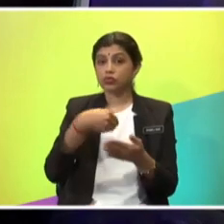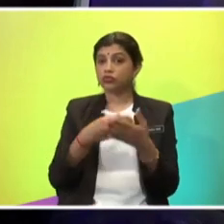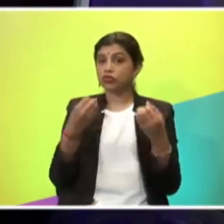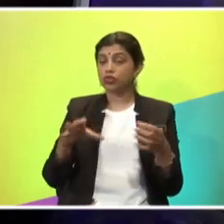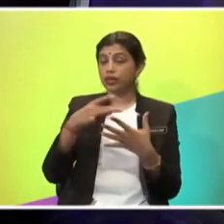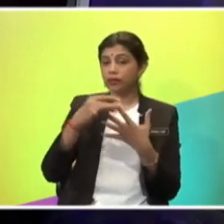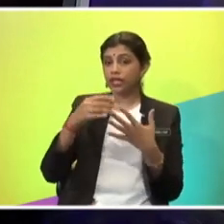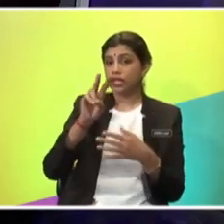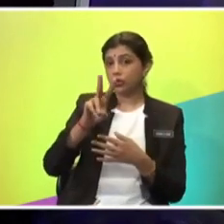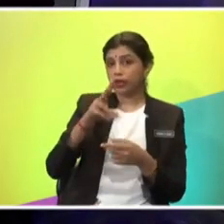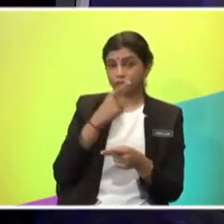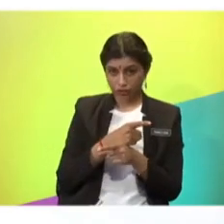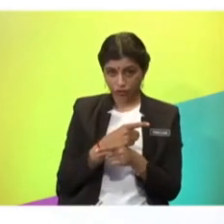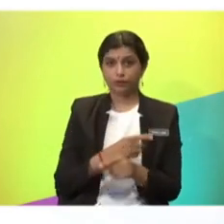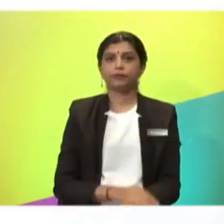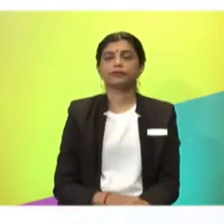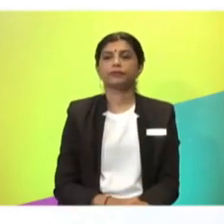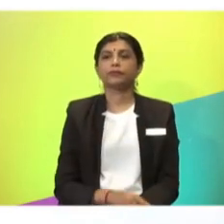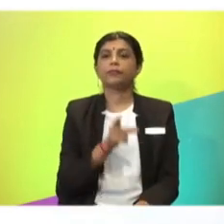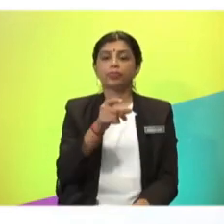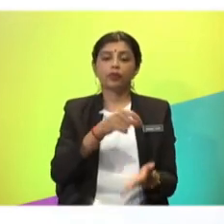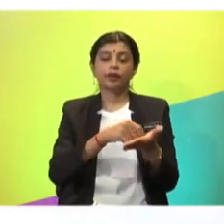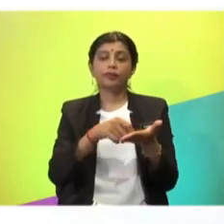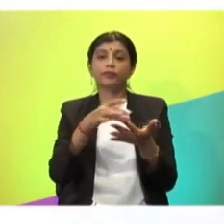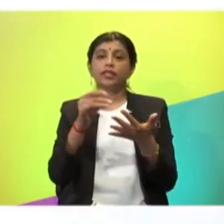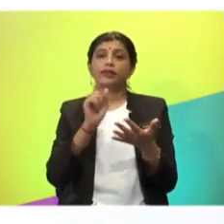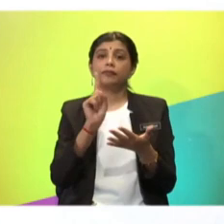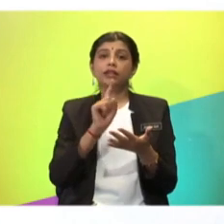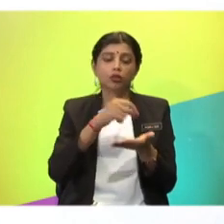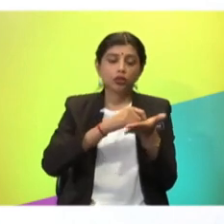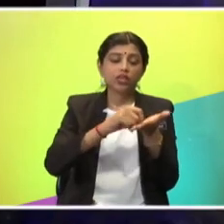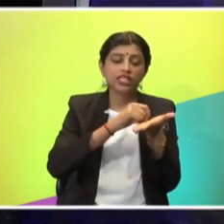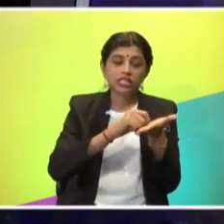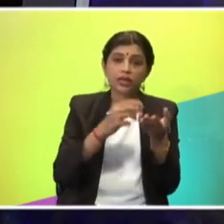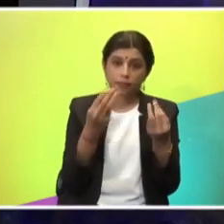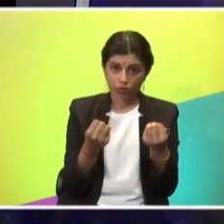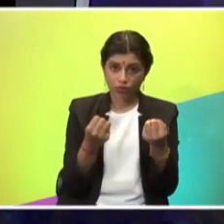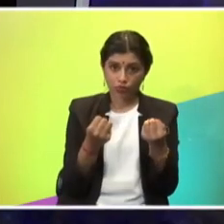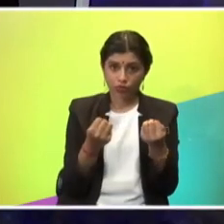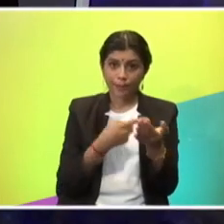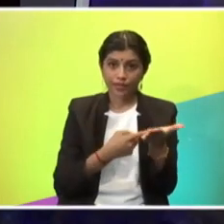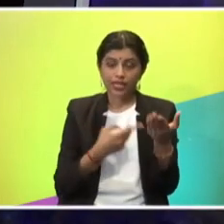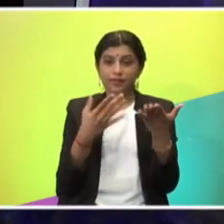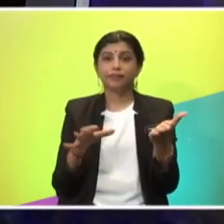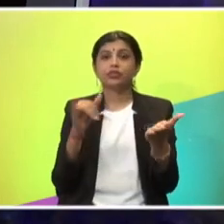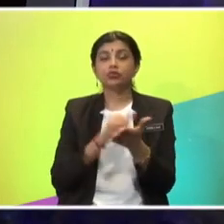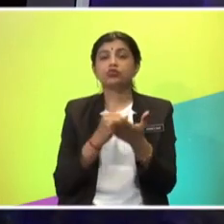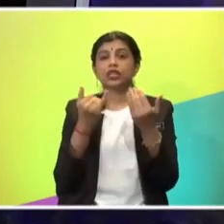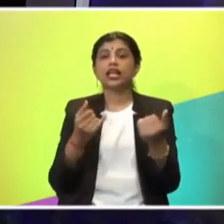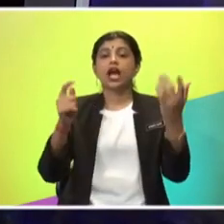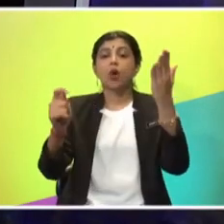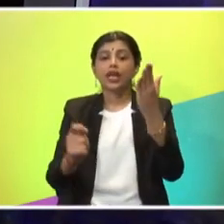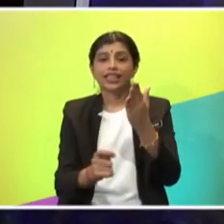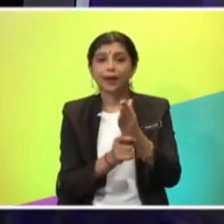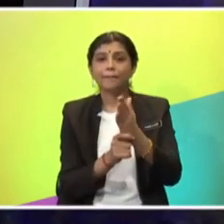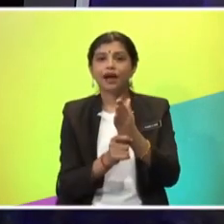Ya. Okey, sekarang cikgu minta murid-murid semua jumlahkan tadi barangan yang dah pilih dua